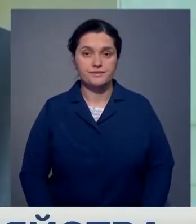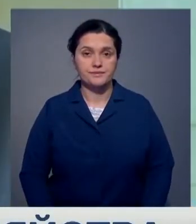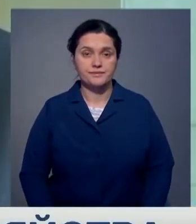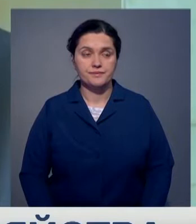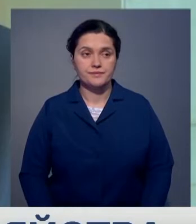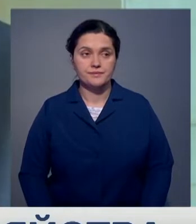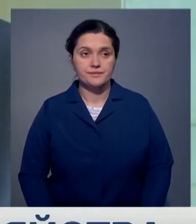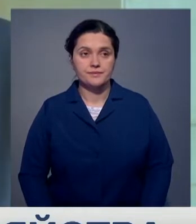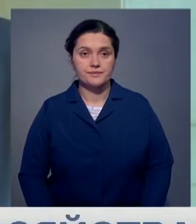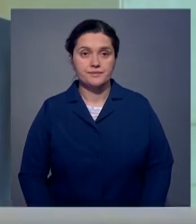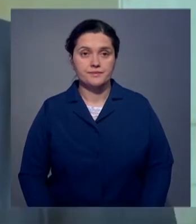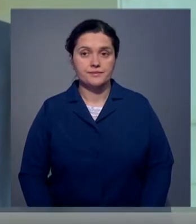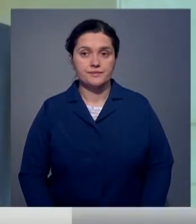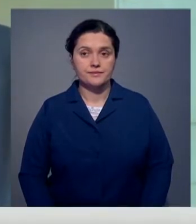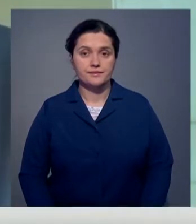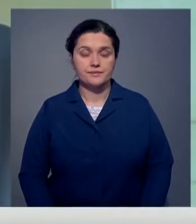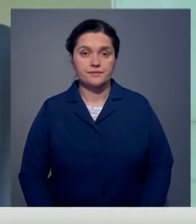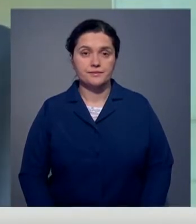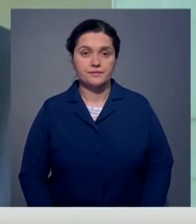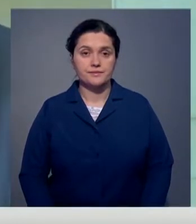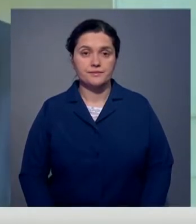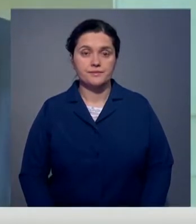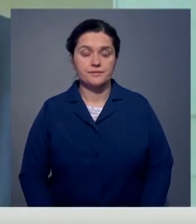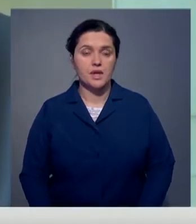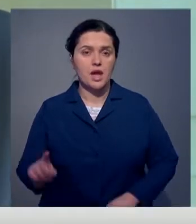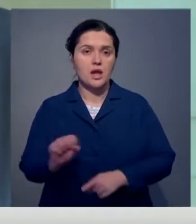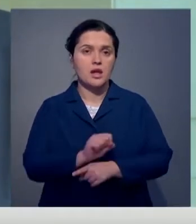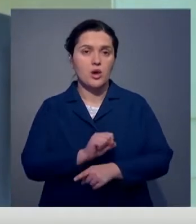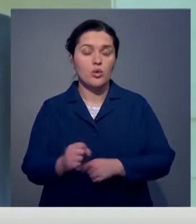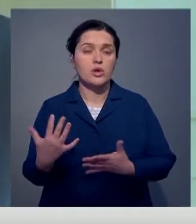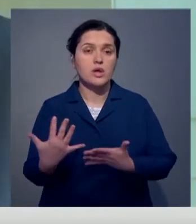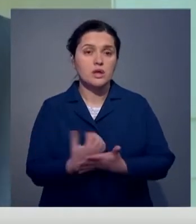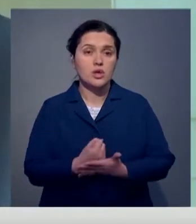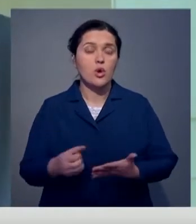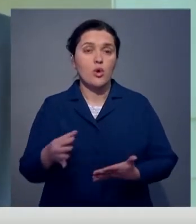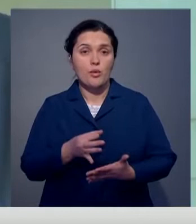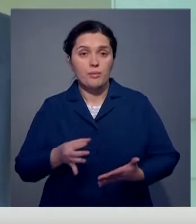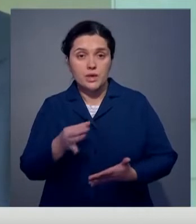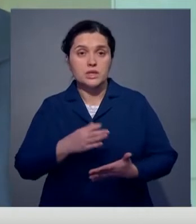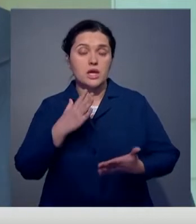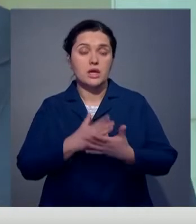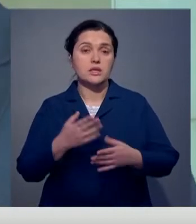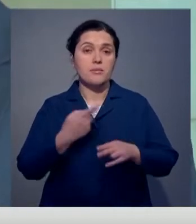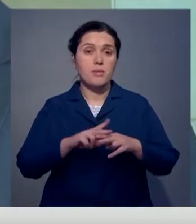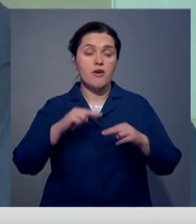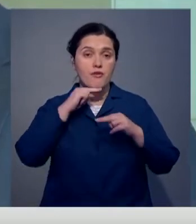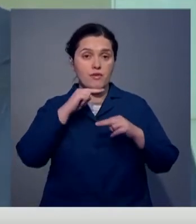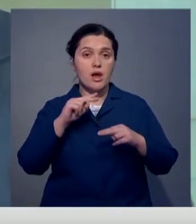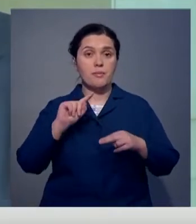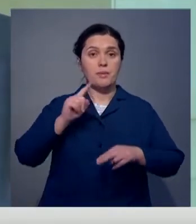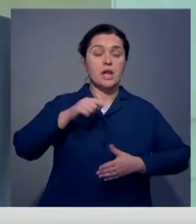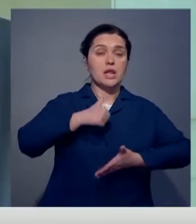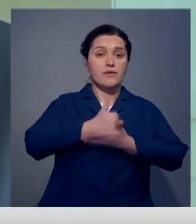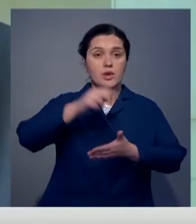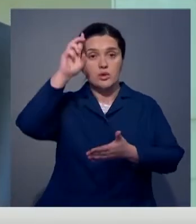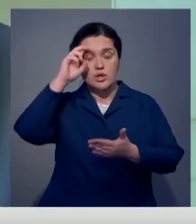Елбасы өзінің жолдауында айтты ғой. Считаю, рекордные достижения области в аграрном секторе – это особое внимание первого президента.